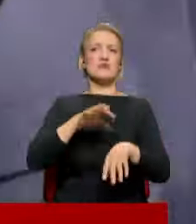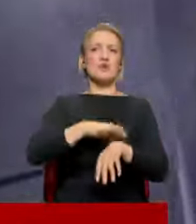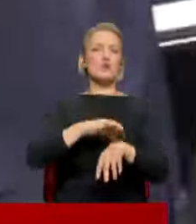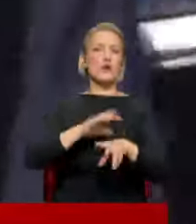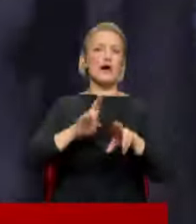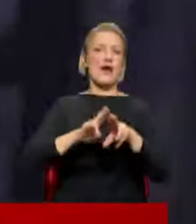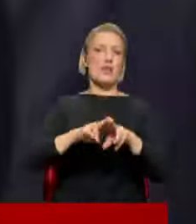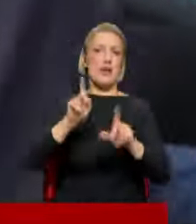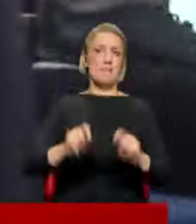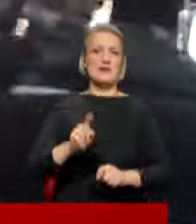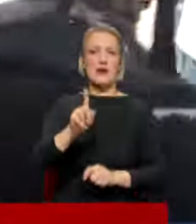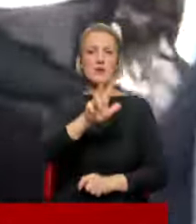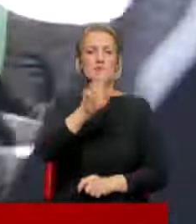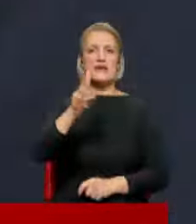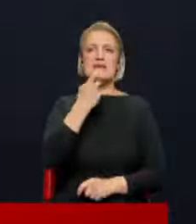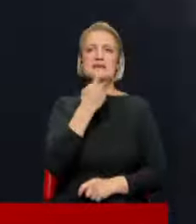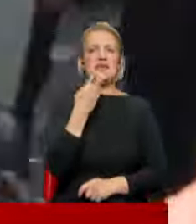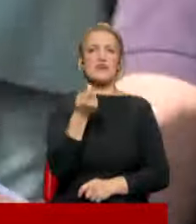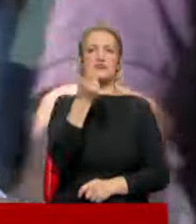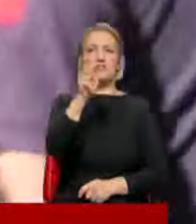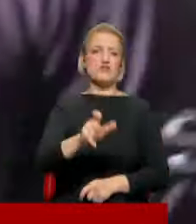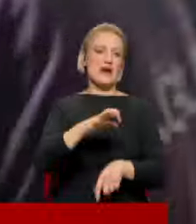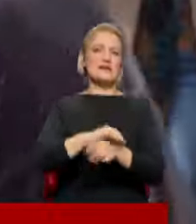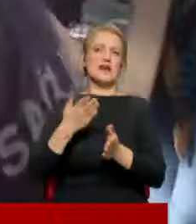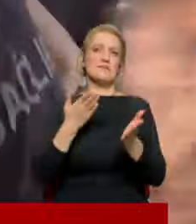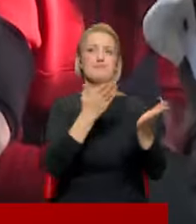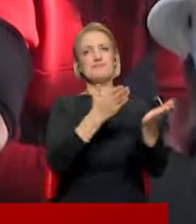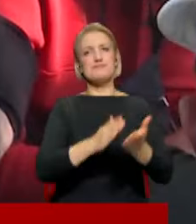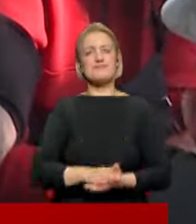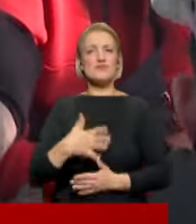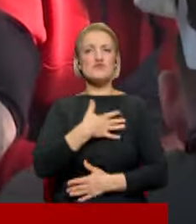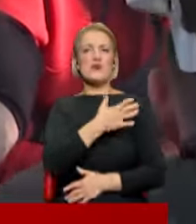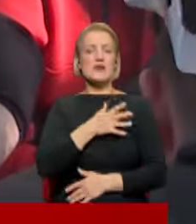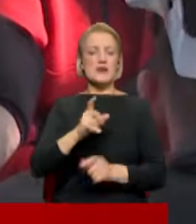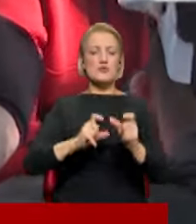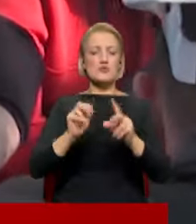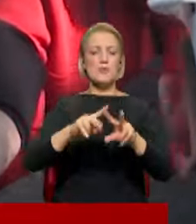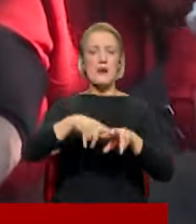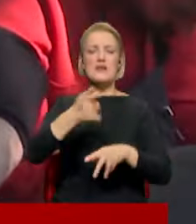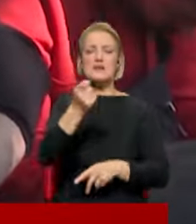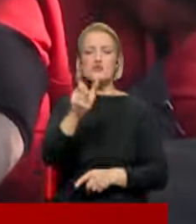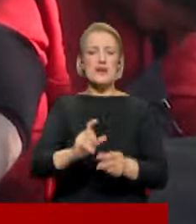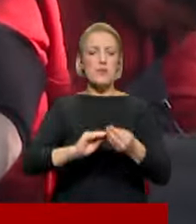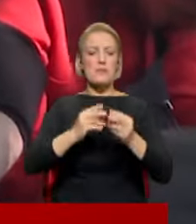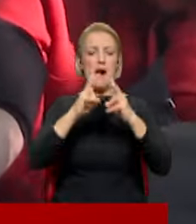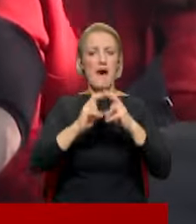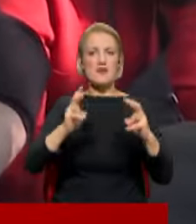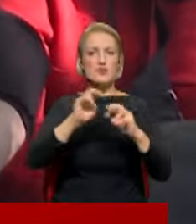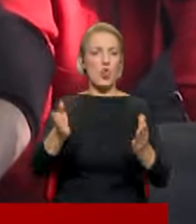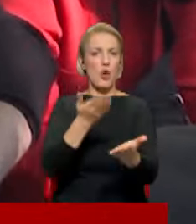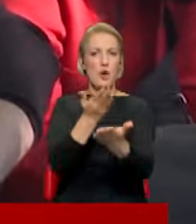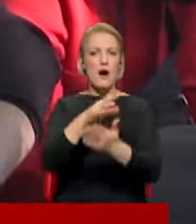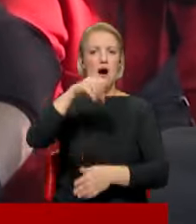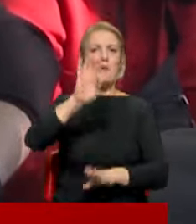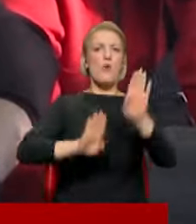kayihan Pala yaptı 32 yaşındaki genç işçi hastaneye kaldırıldı CHP'nin Somalı maden işçilerinin sorunları araştırılsın önergesi